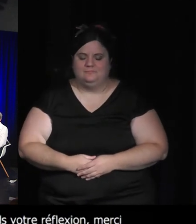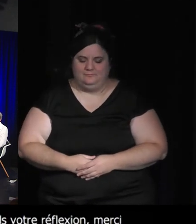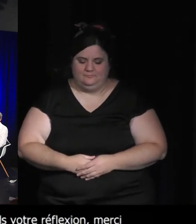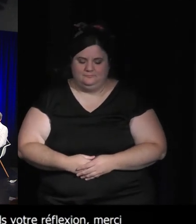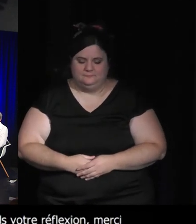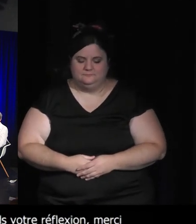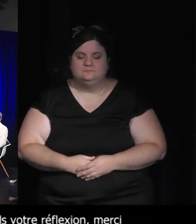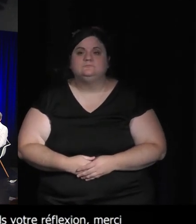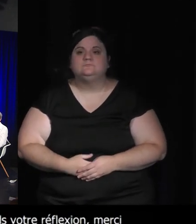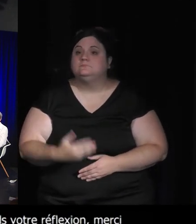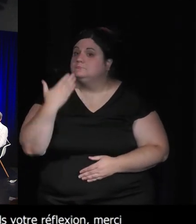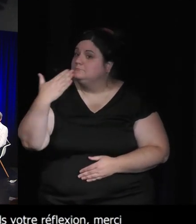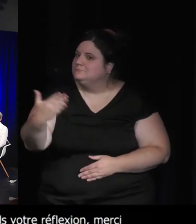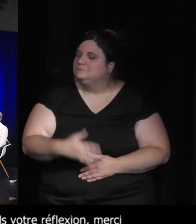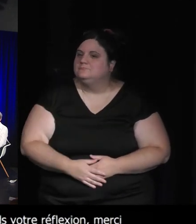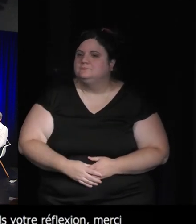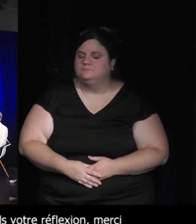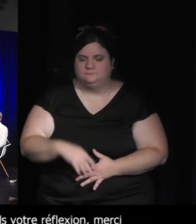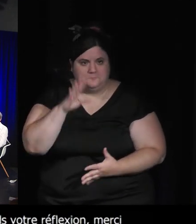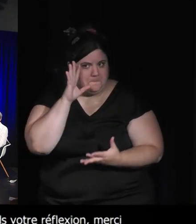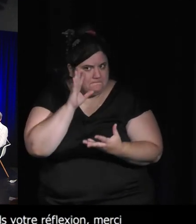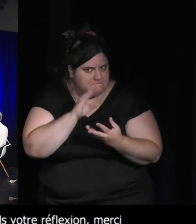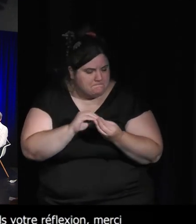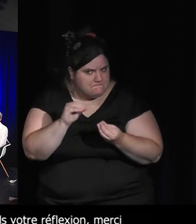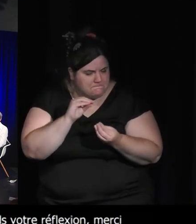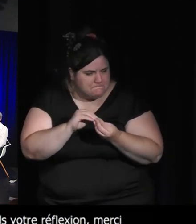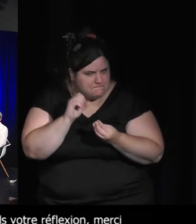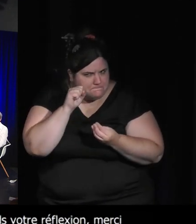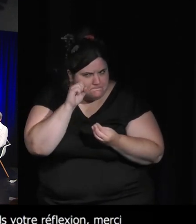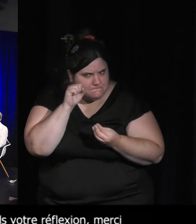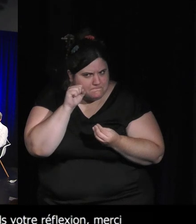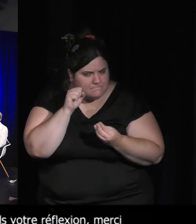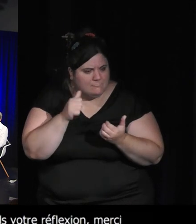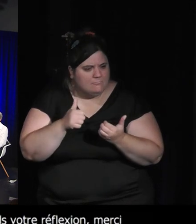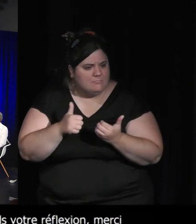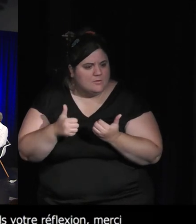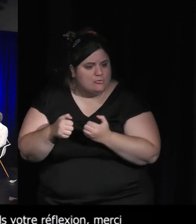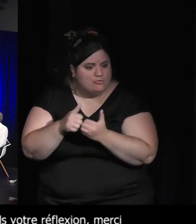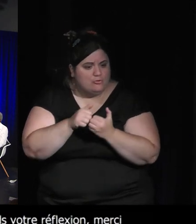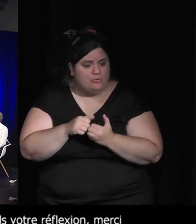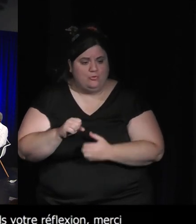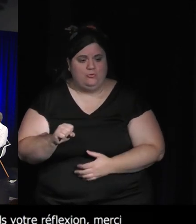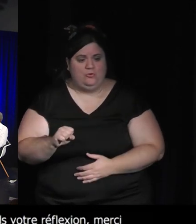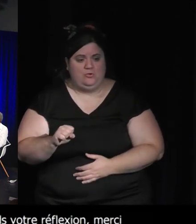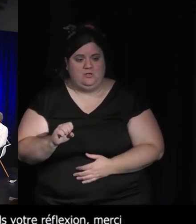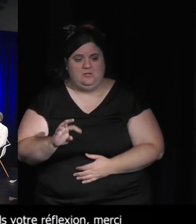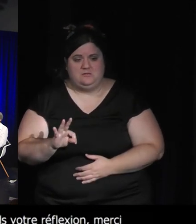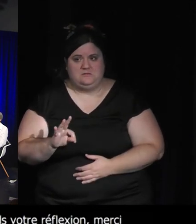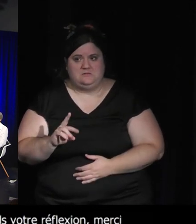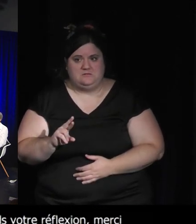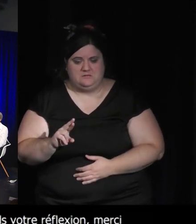alors bonjour je me demandais si vous aviez entendu parler du jeu Stray qui va sortir bientôt